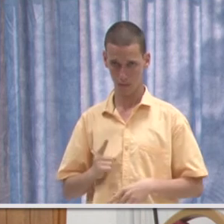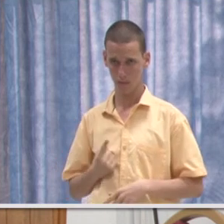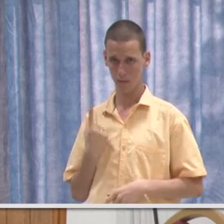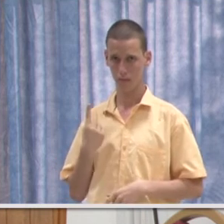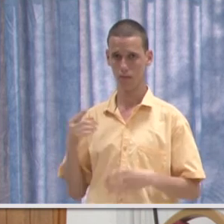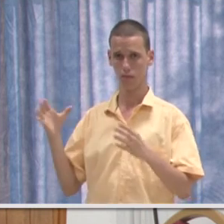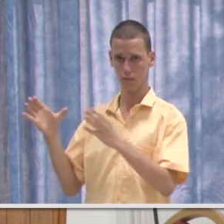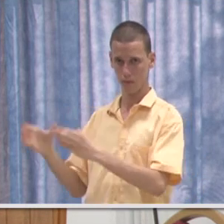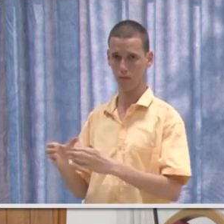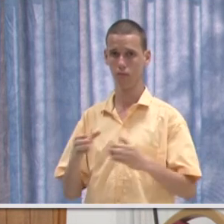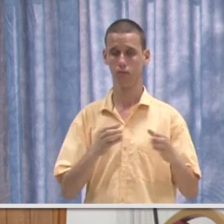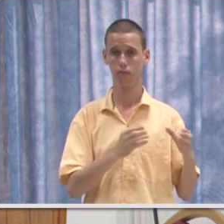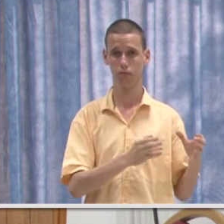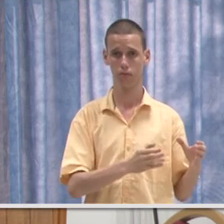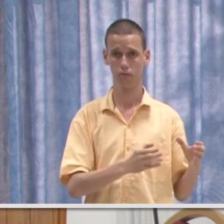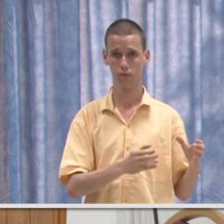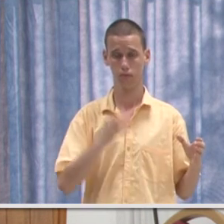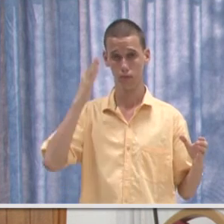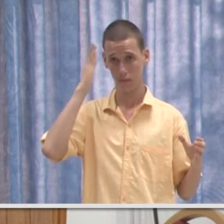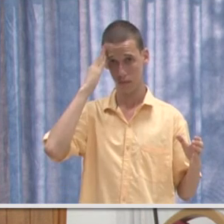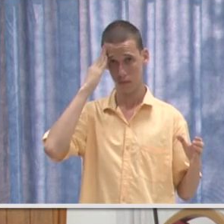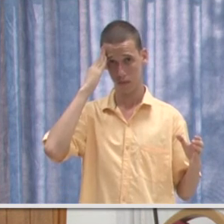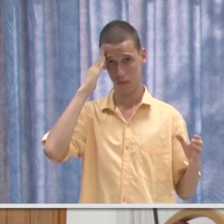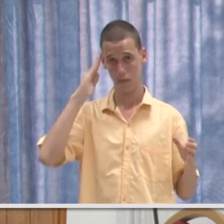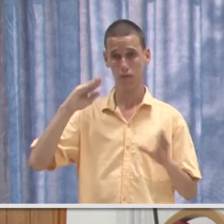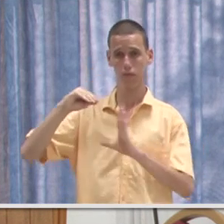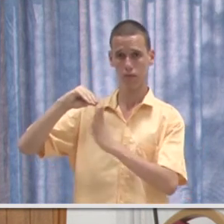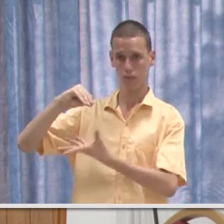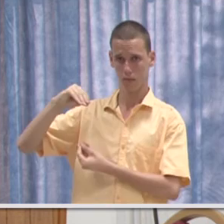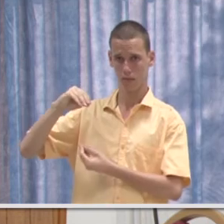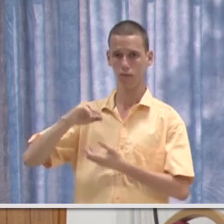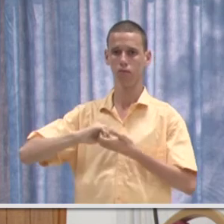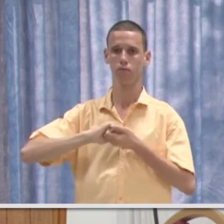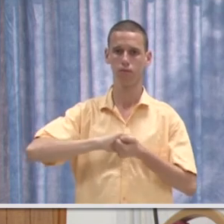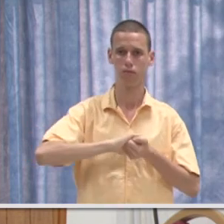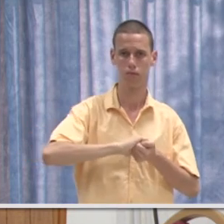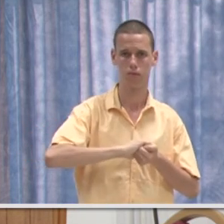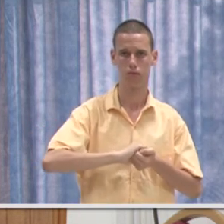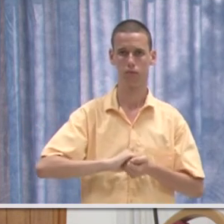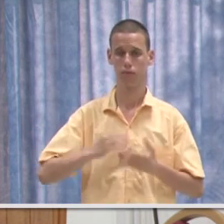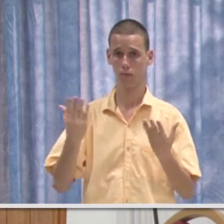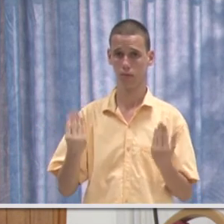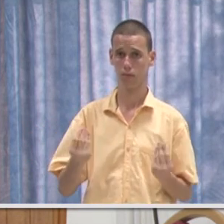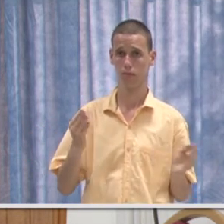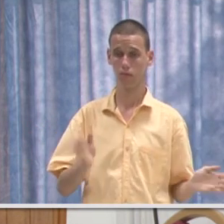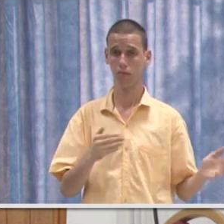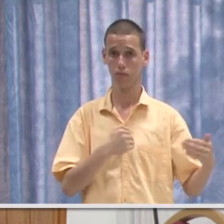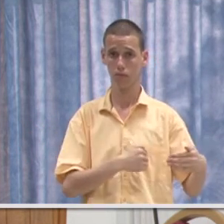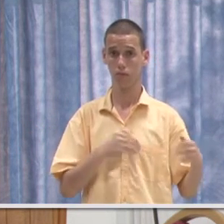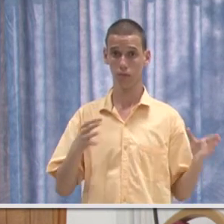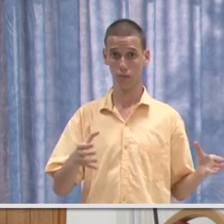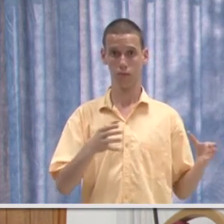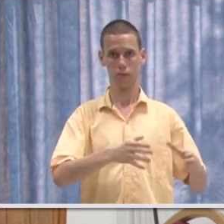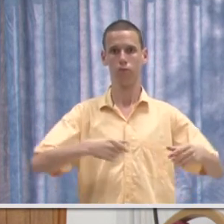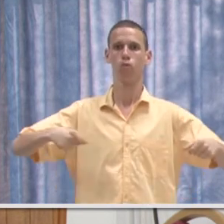le monde a des amis, des familles qui peuvent relater, qui ne sont pas capables de gagner sur le téléphone, mais nous avons un gros sac,